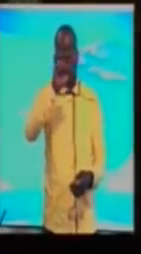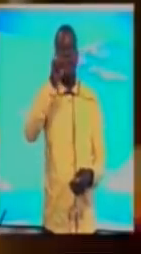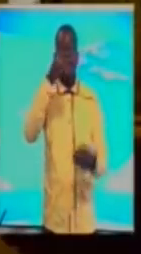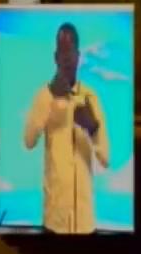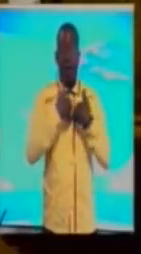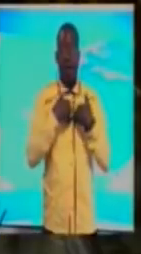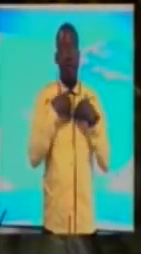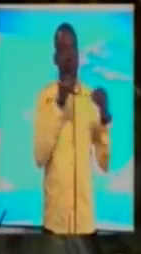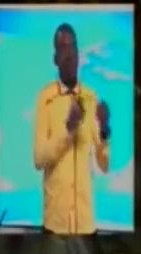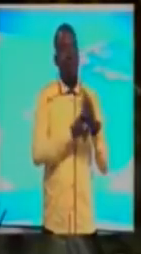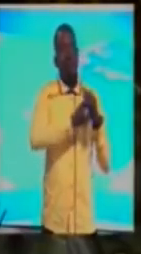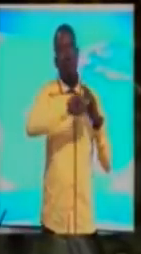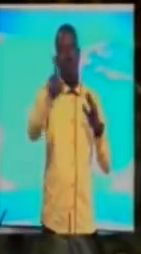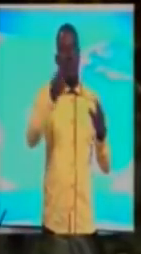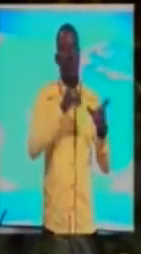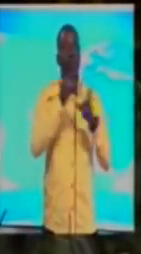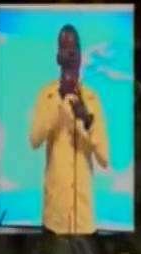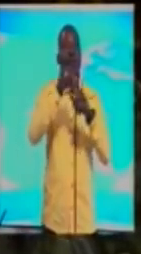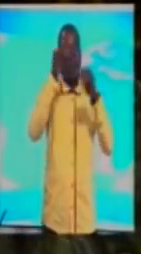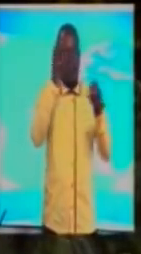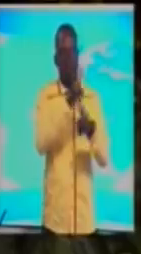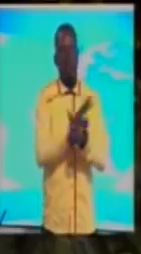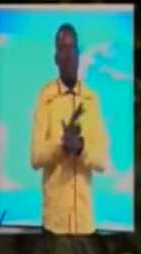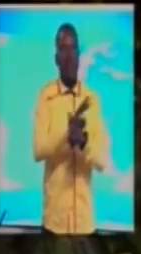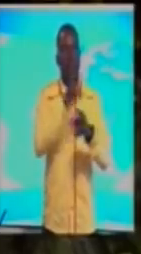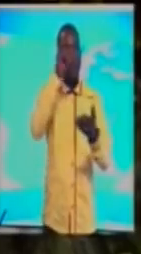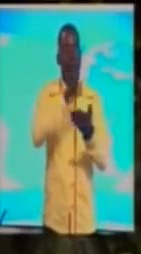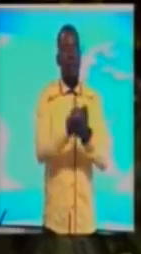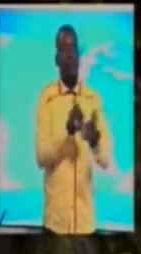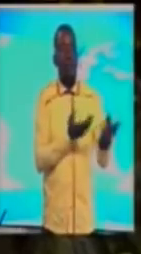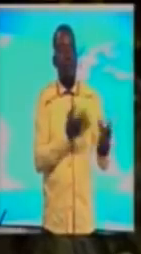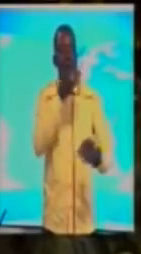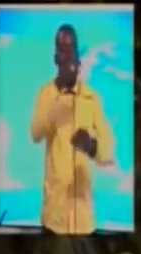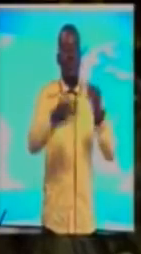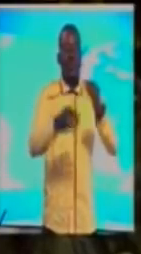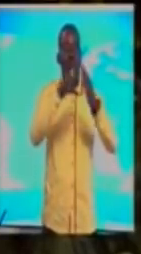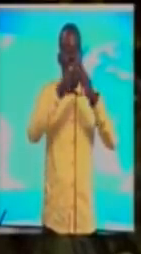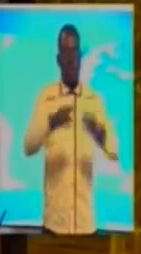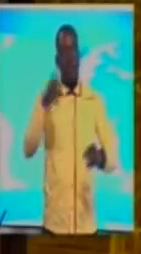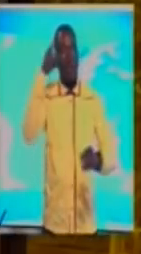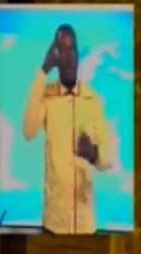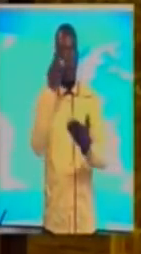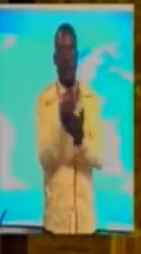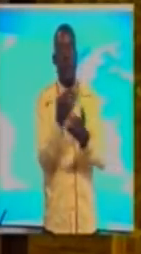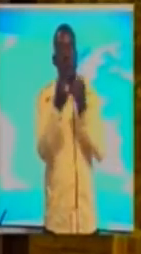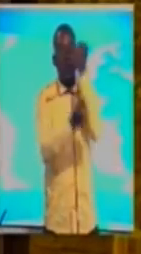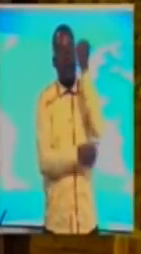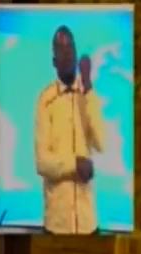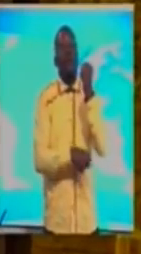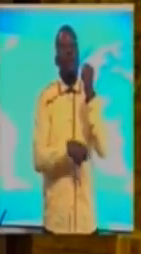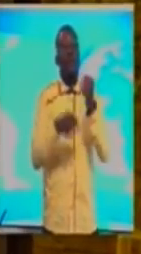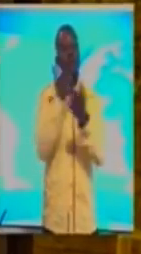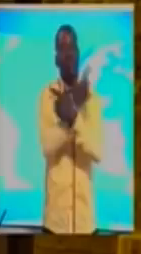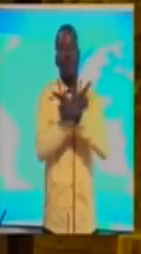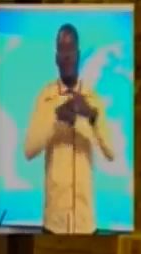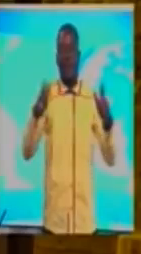fui l'archipel nippon, où il était assigné à résidence en attendant son procès pour des malversations financières présumées. Une